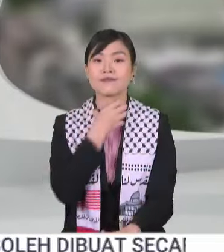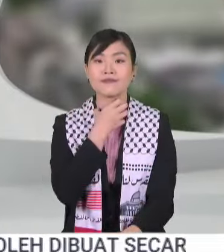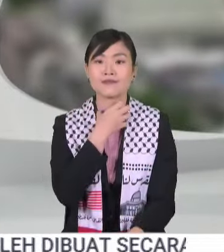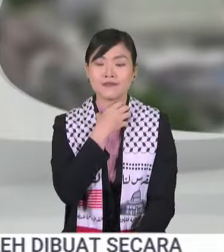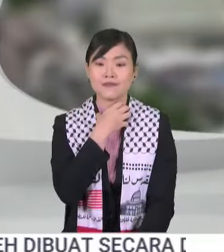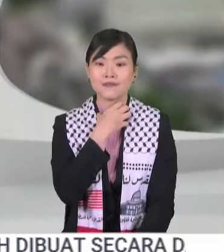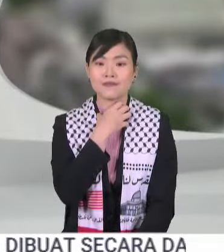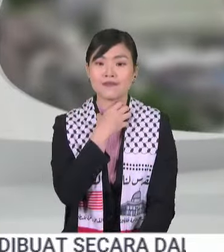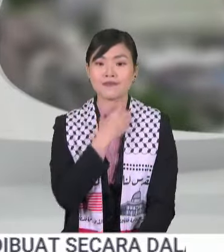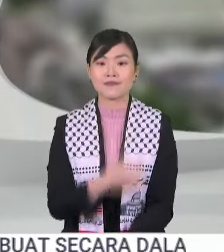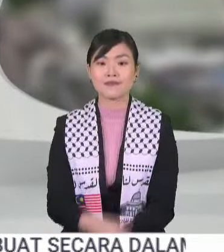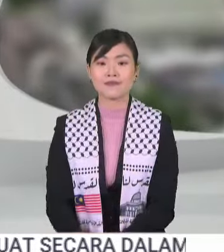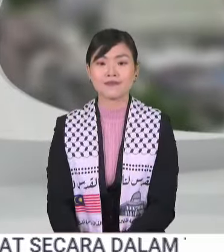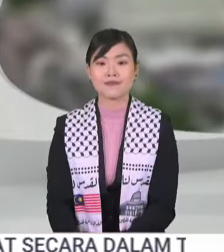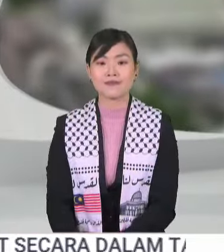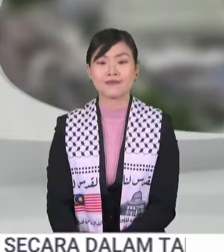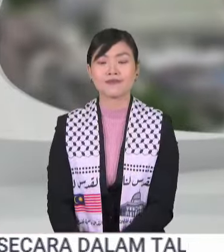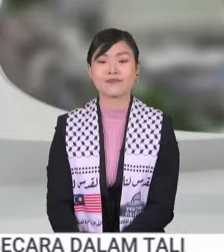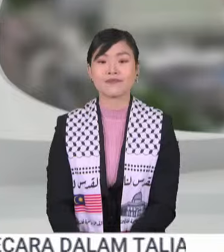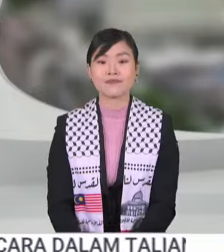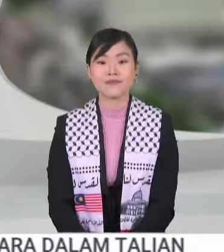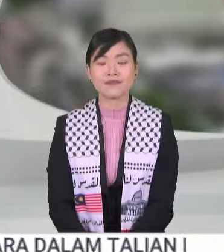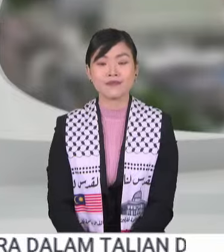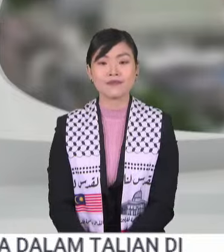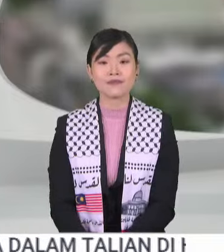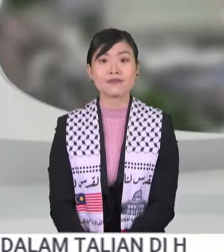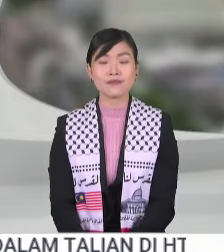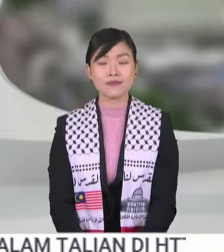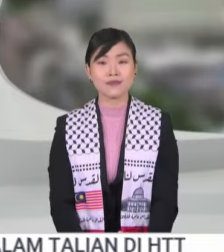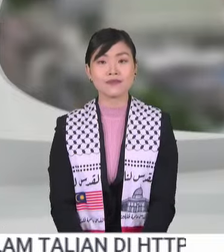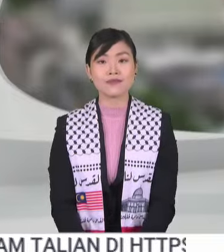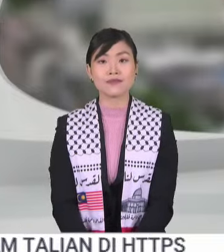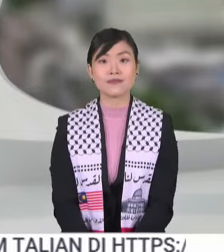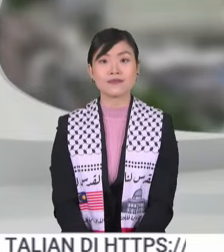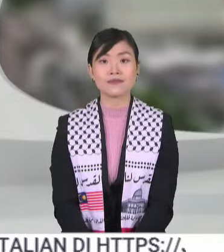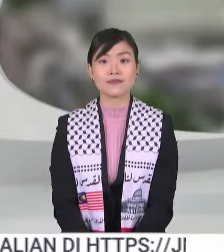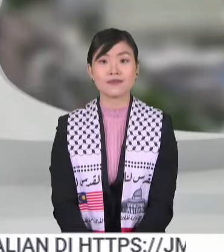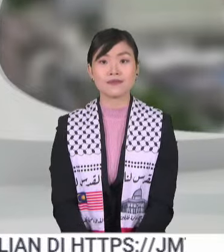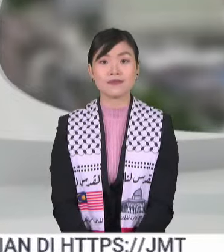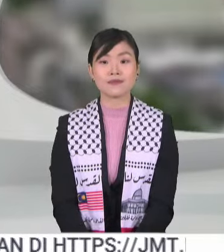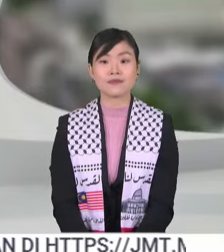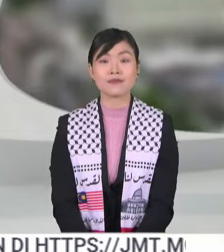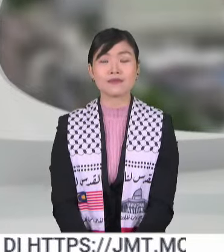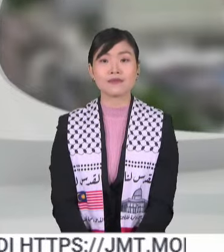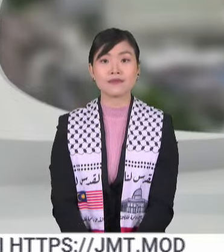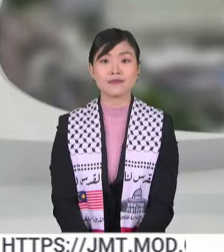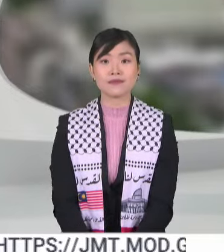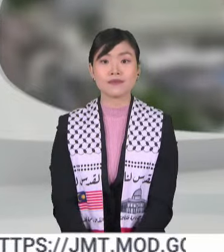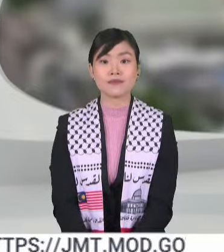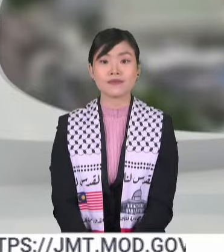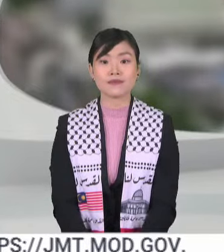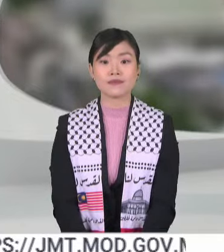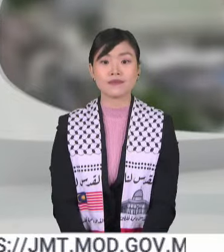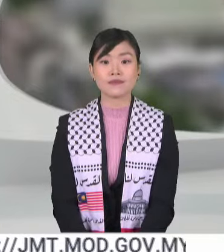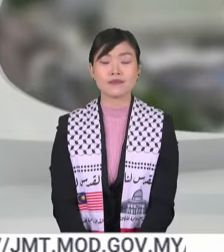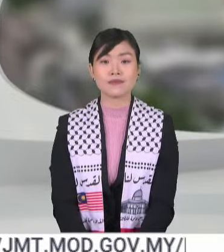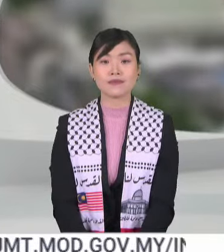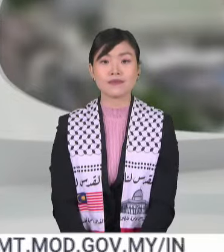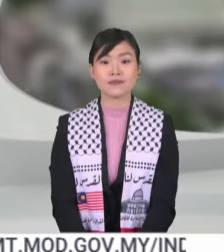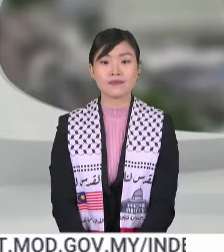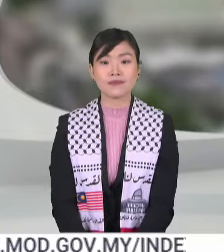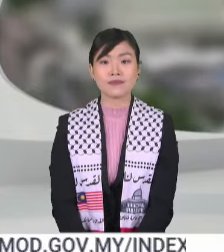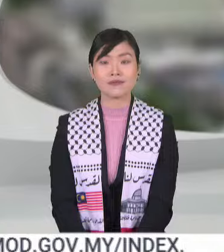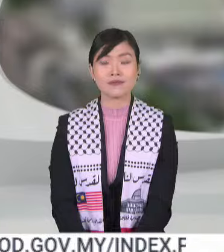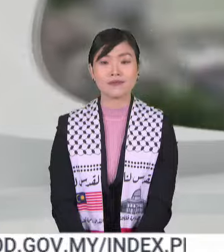padi untuk petang ini dari sungai hingga Segara Palestin pasti Merdeka saya noriztiani